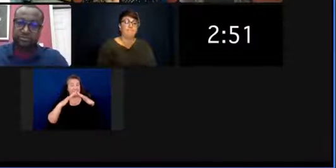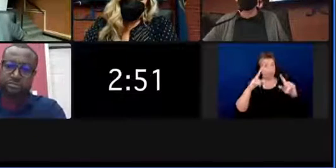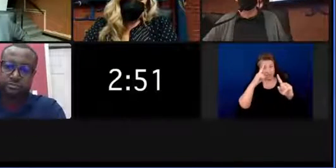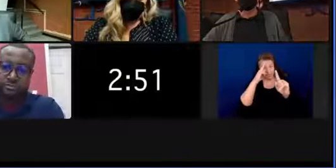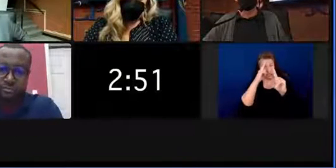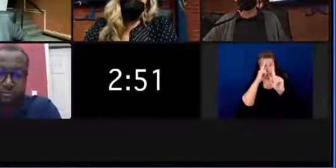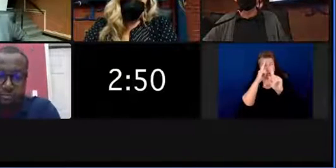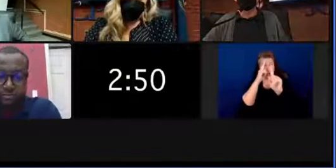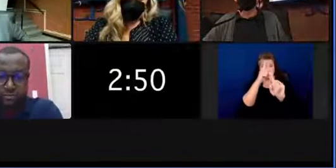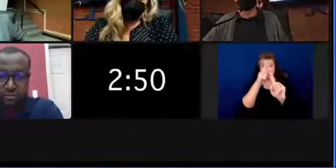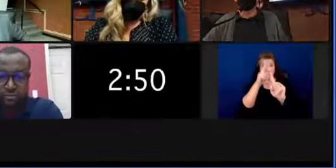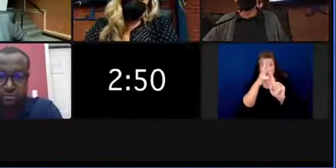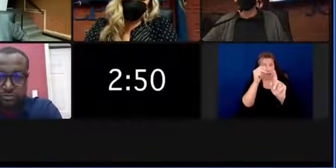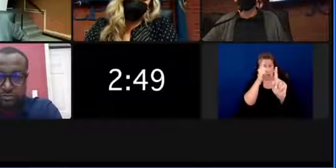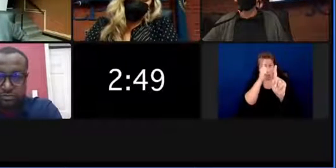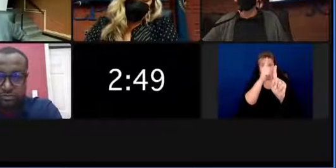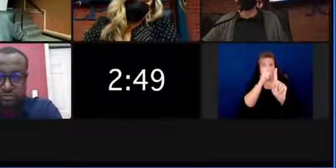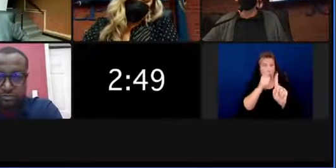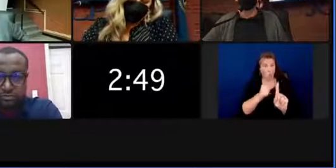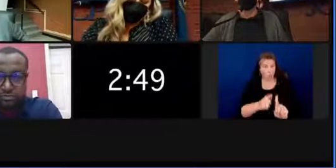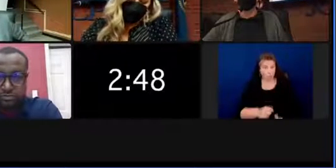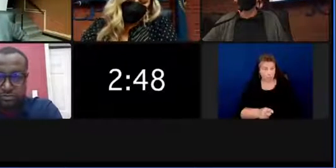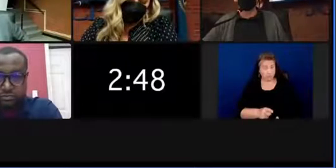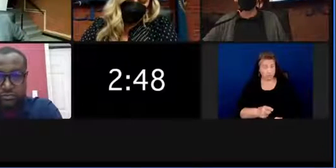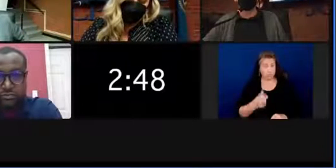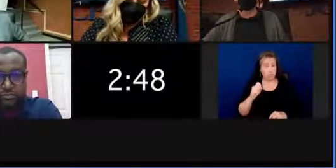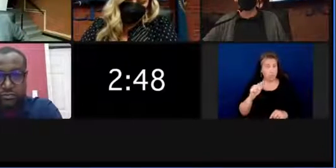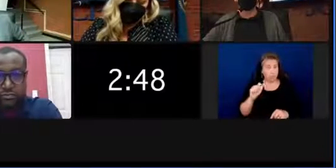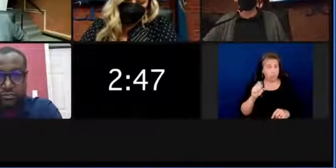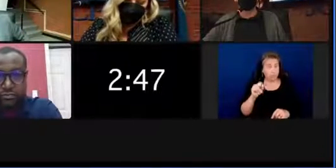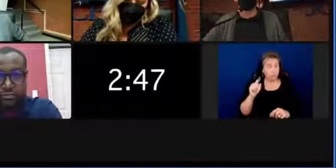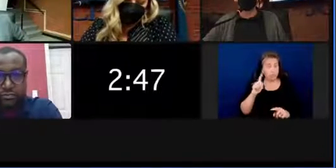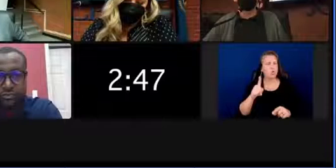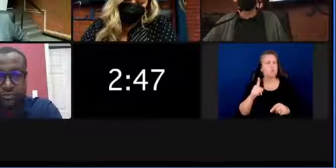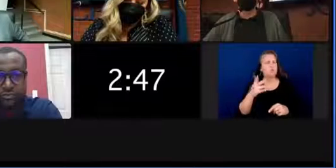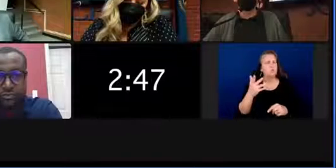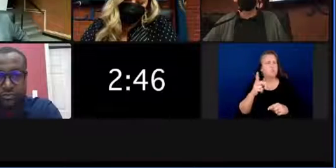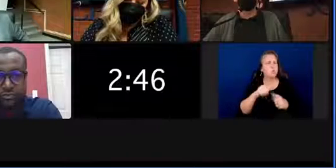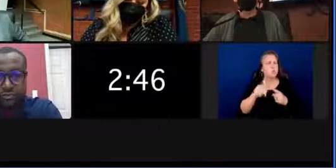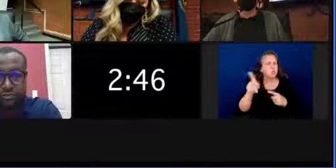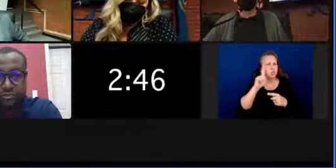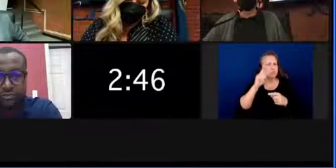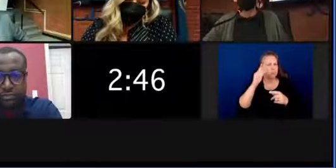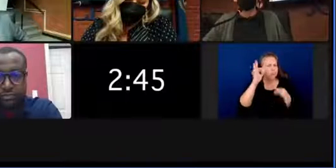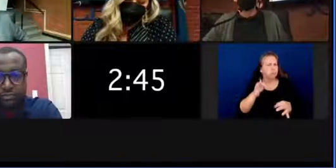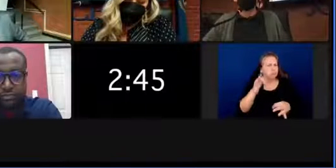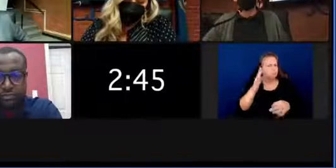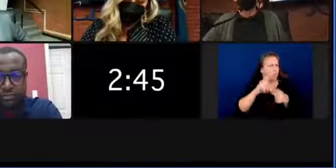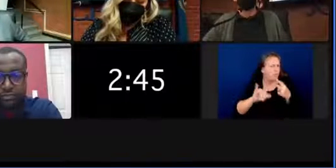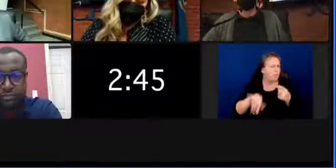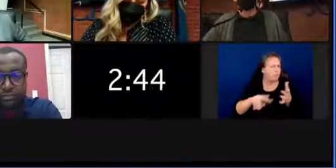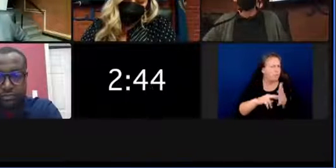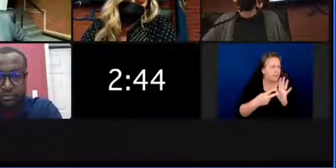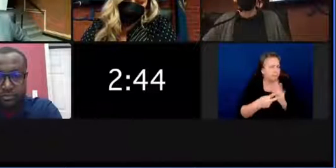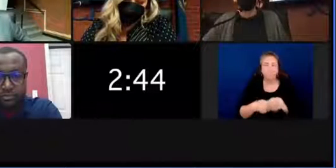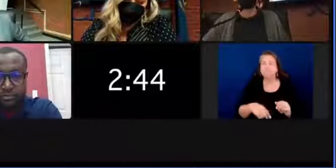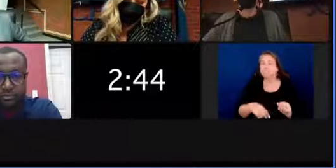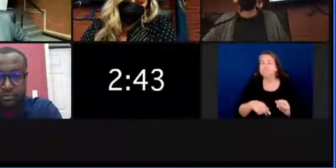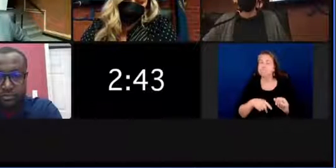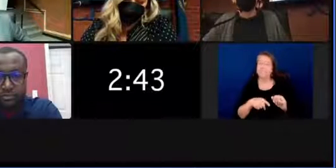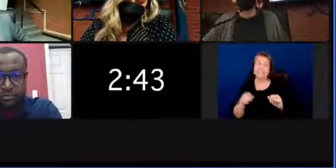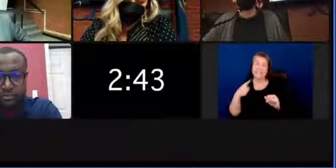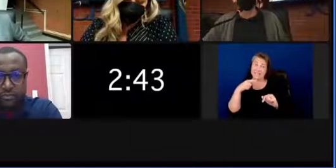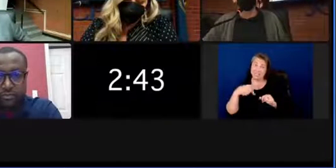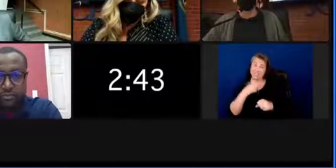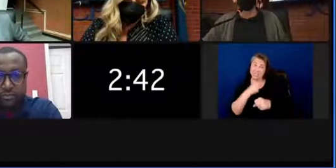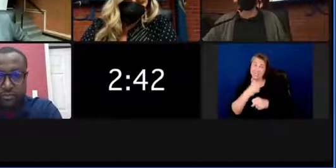بالأهداف، متى يمكننا أن نرى الأرقام لمعرفة النتائج. إذن هذه السنة